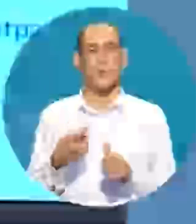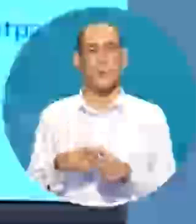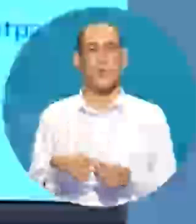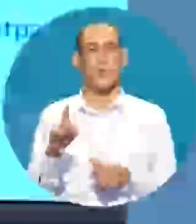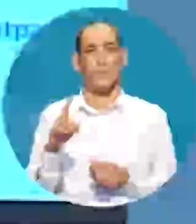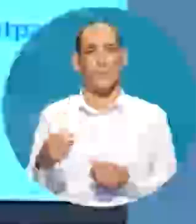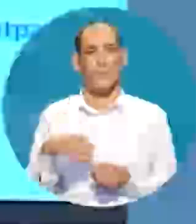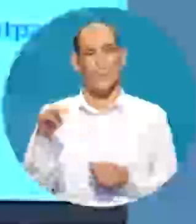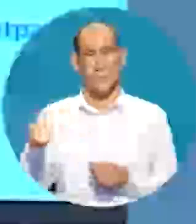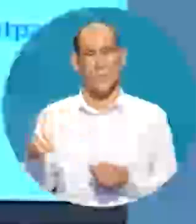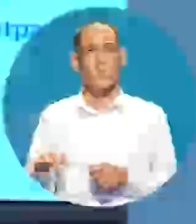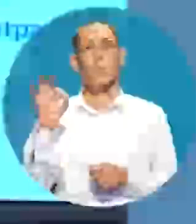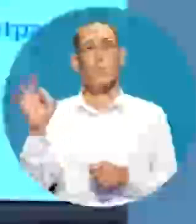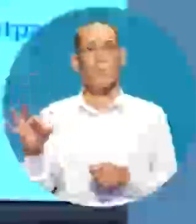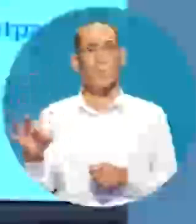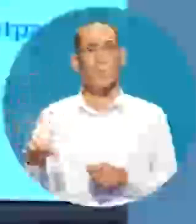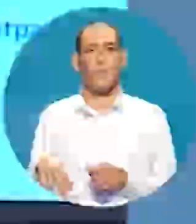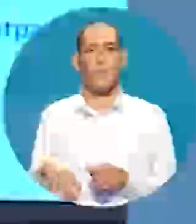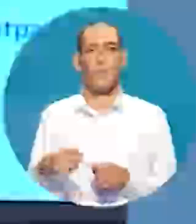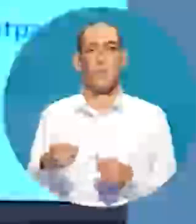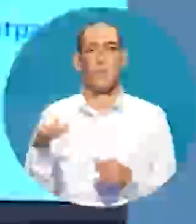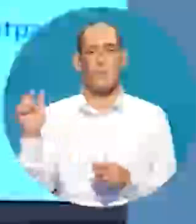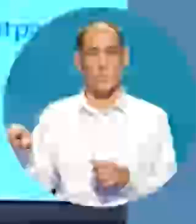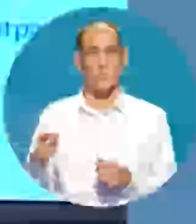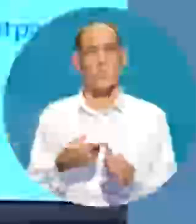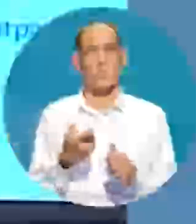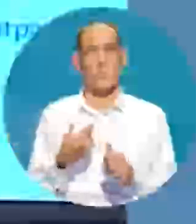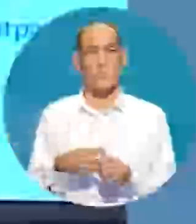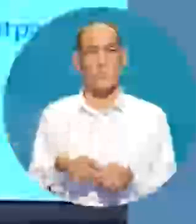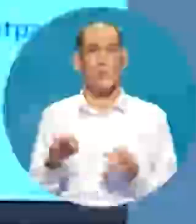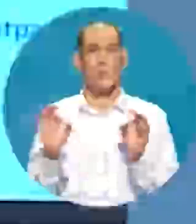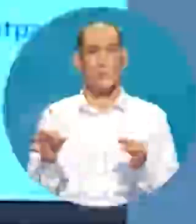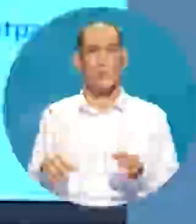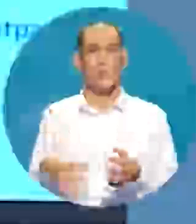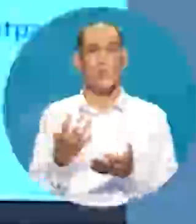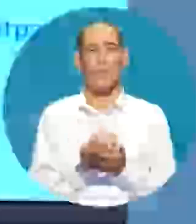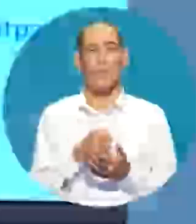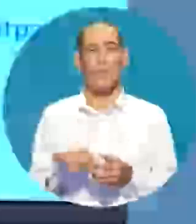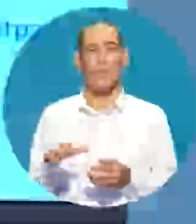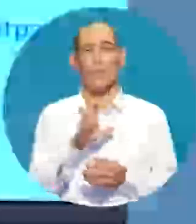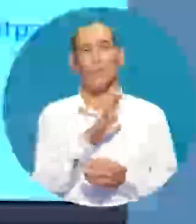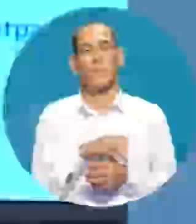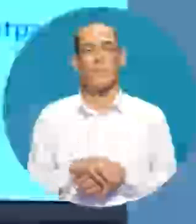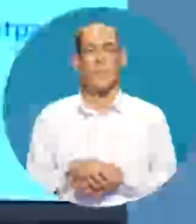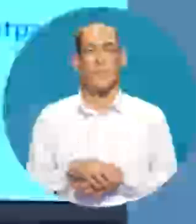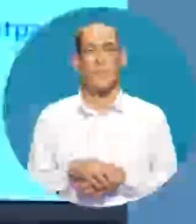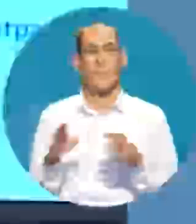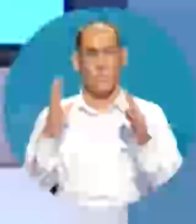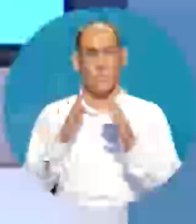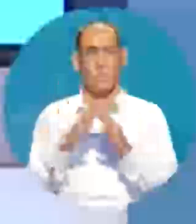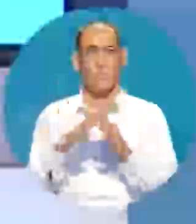mı? Onday bolsa, T harpten, O harpten adam atlarını dürüst tapkan ekensizler.